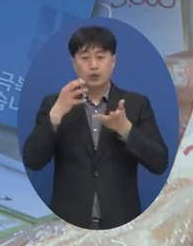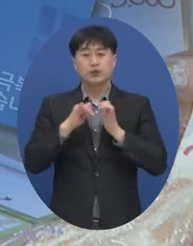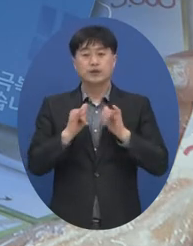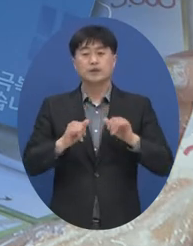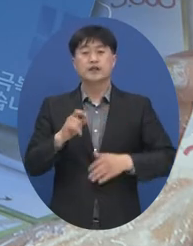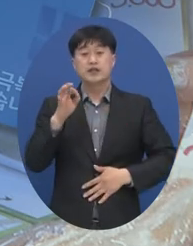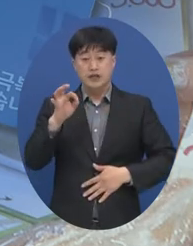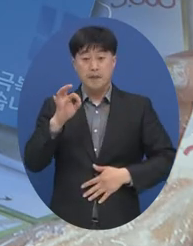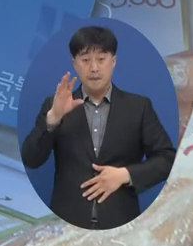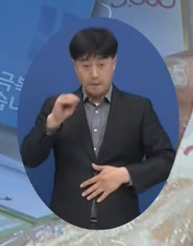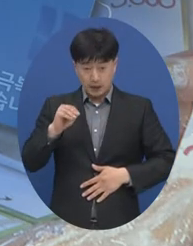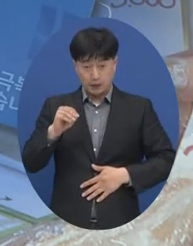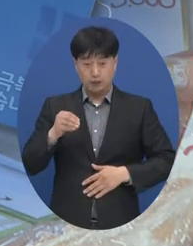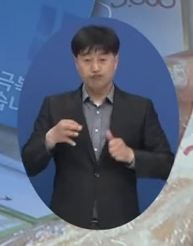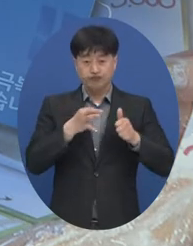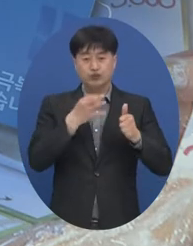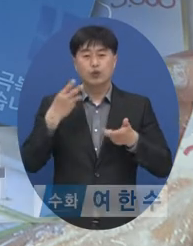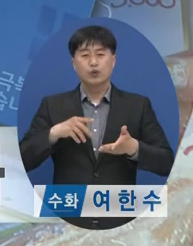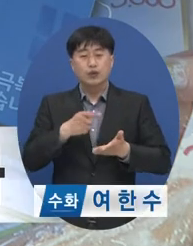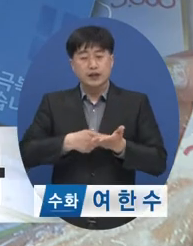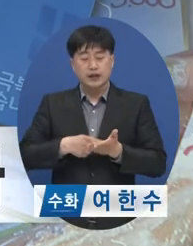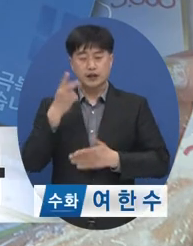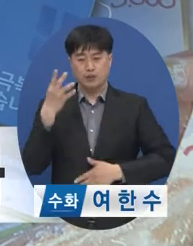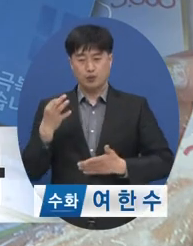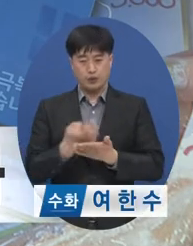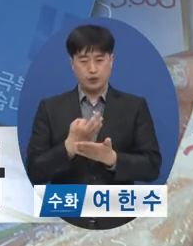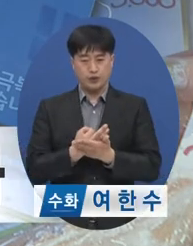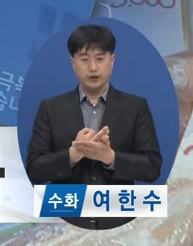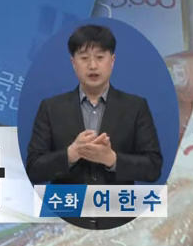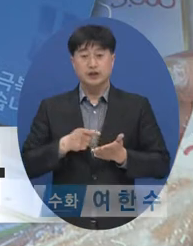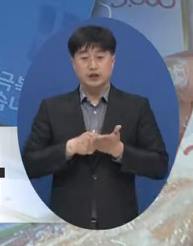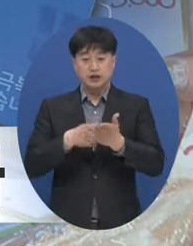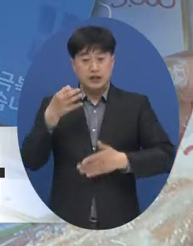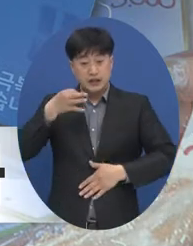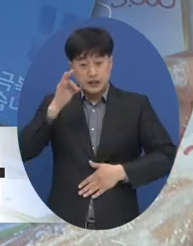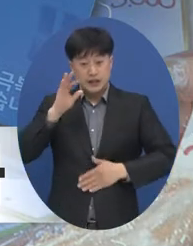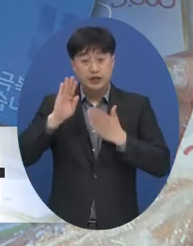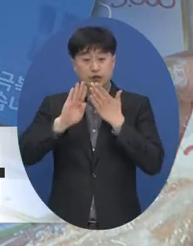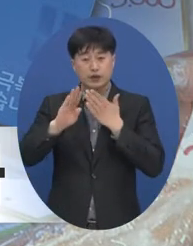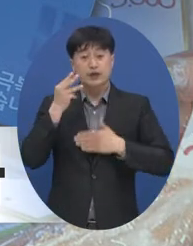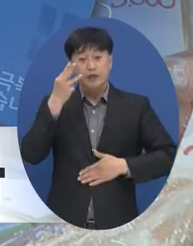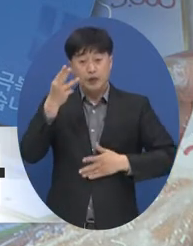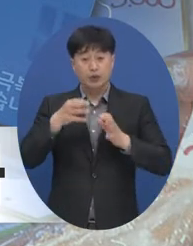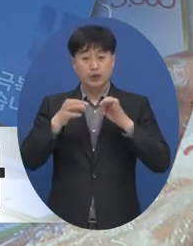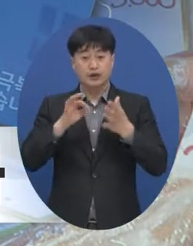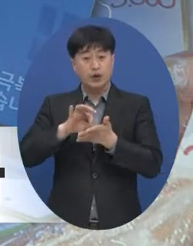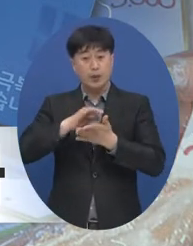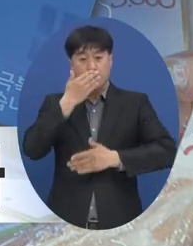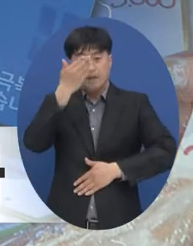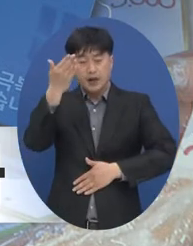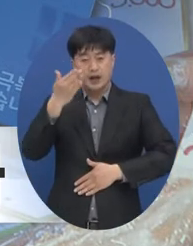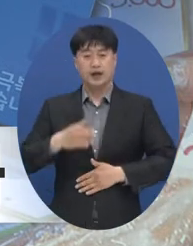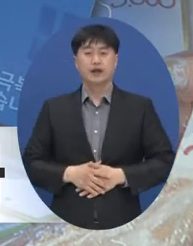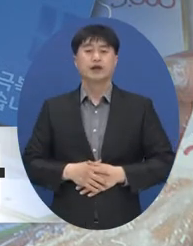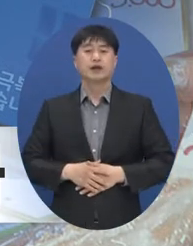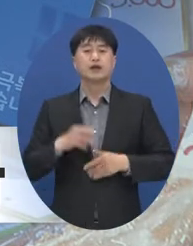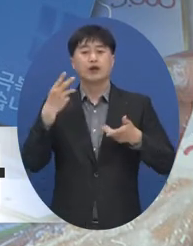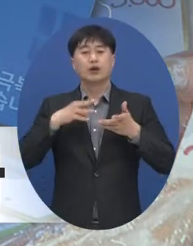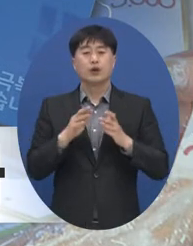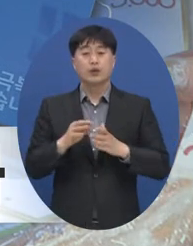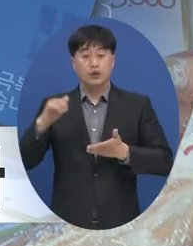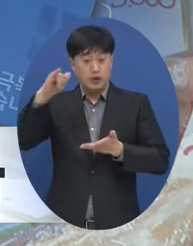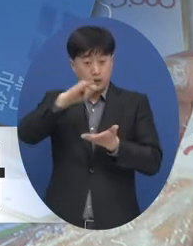모든 경기도민에게 10만 원씩 지급되는 경기도 재난기본소득. 신청 승인일로부터 3개월 동안 사용이